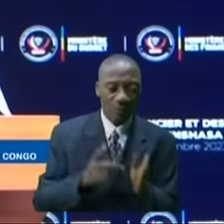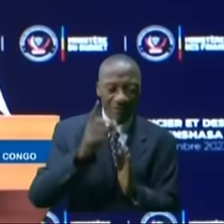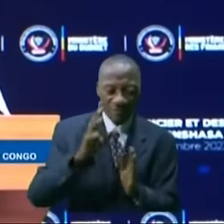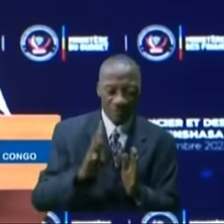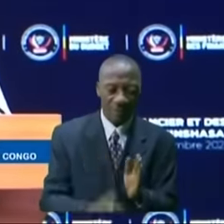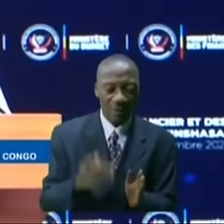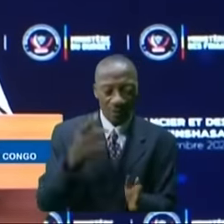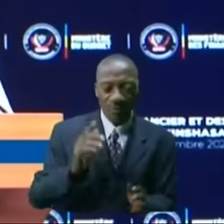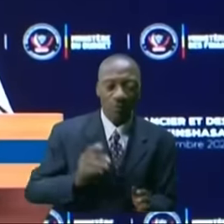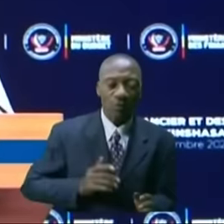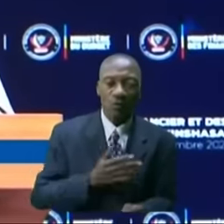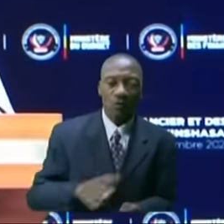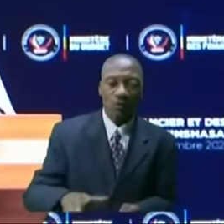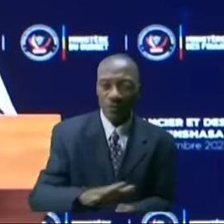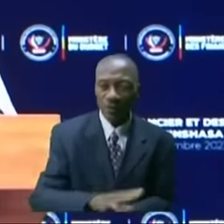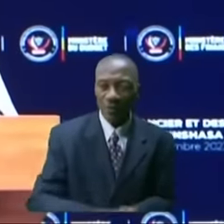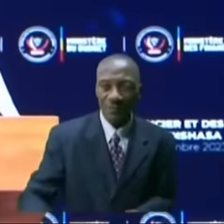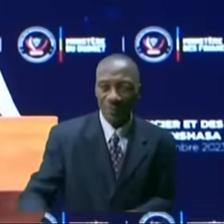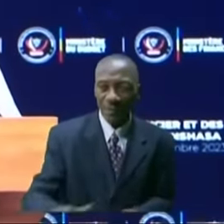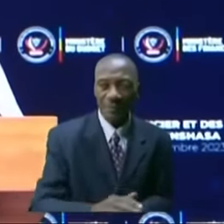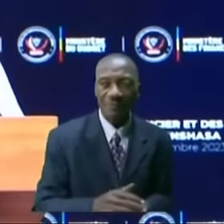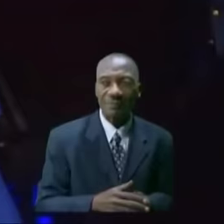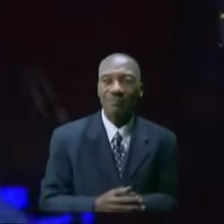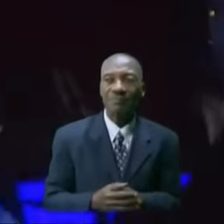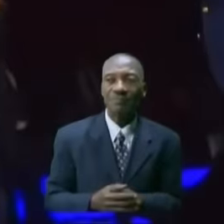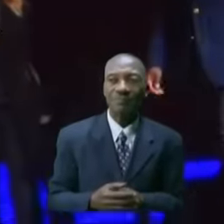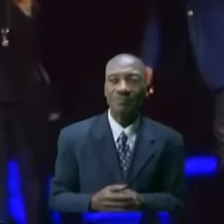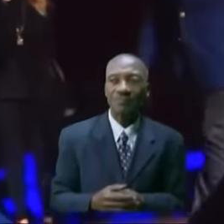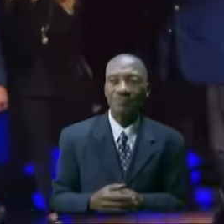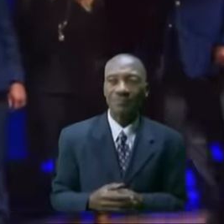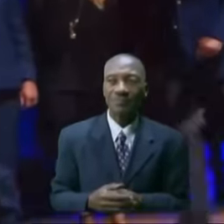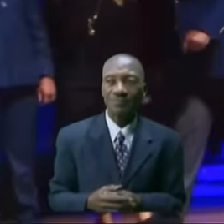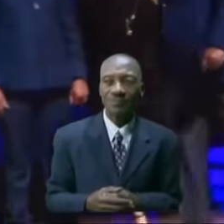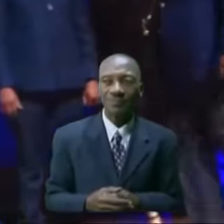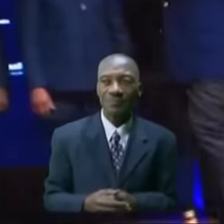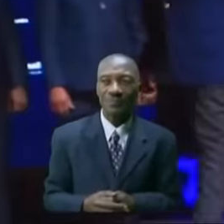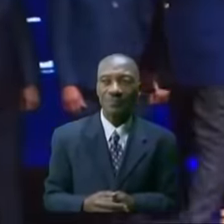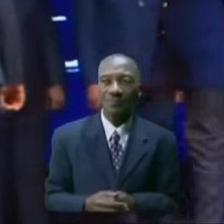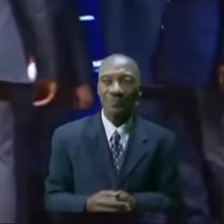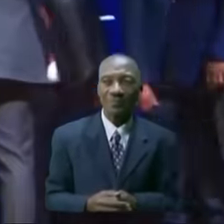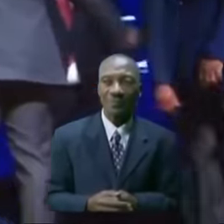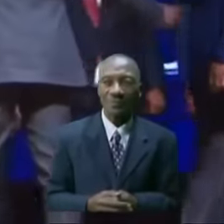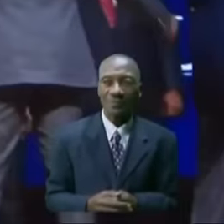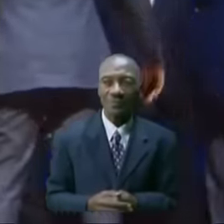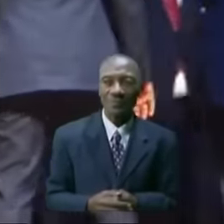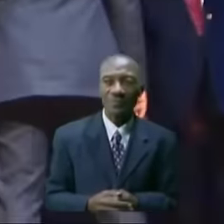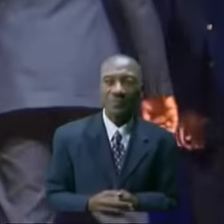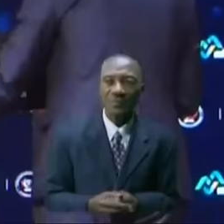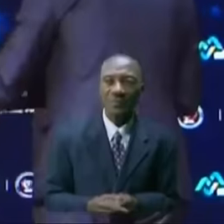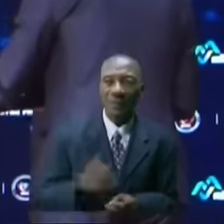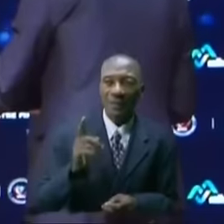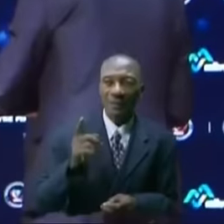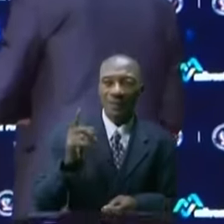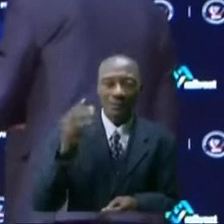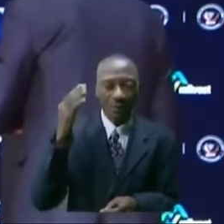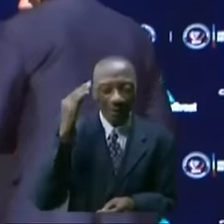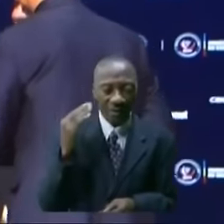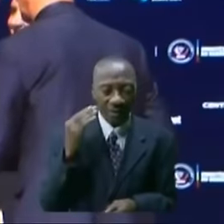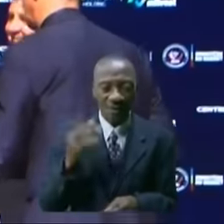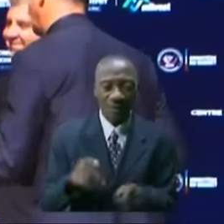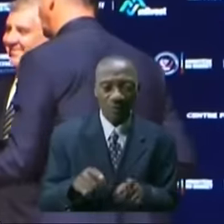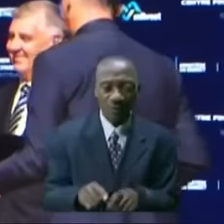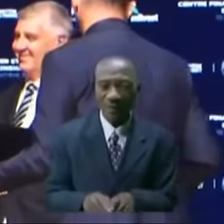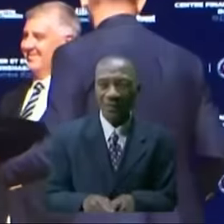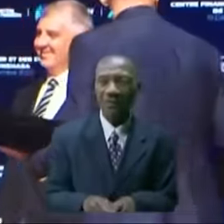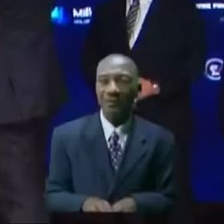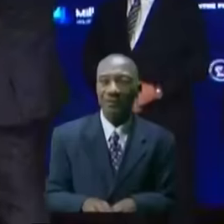nation et des peuples d'Afrique. Le Premier ministre de la République de Sao Tomé et Principe a assisté à la